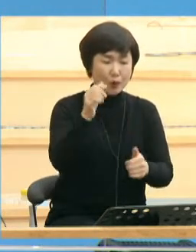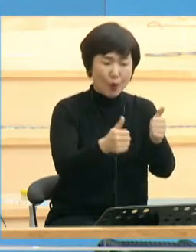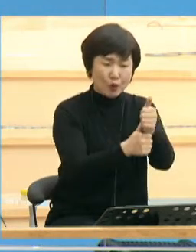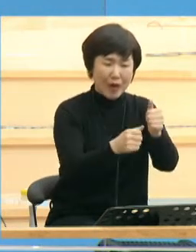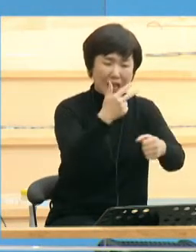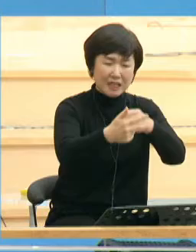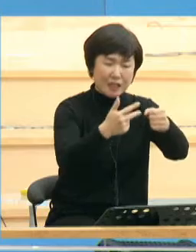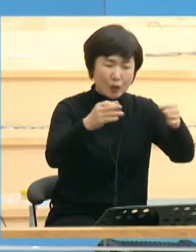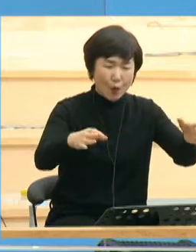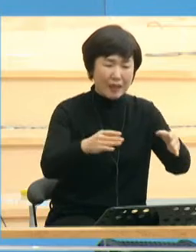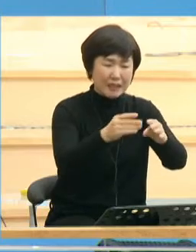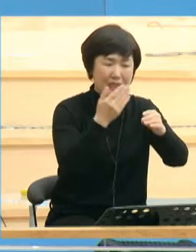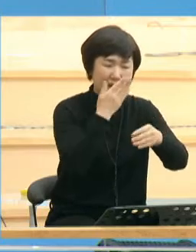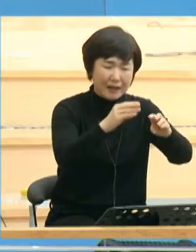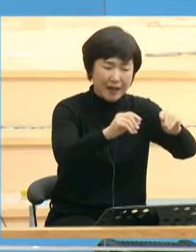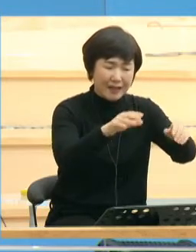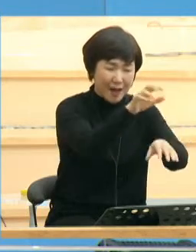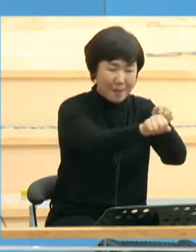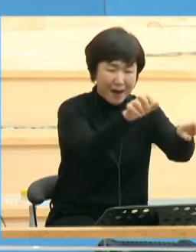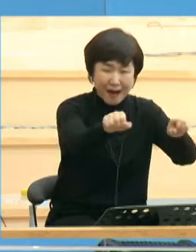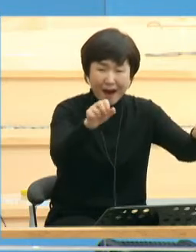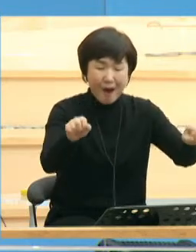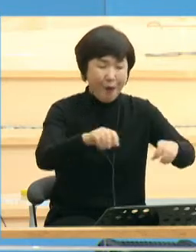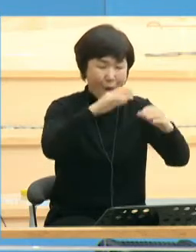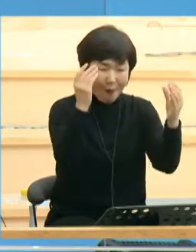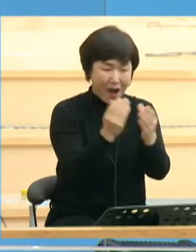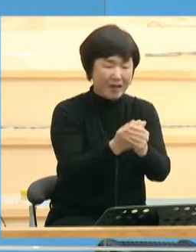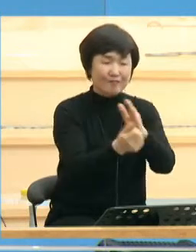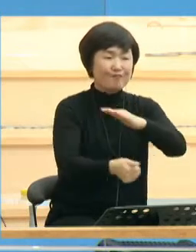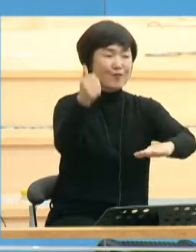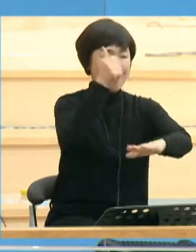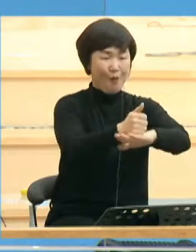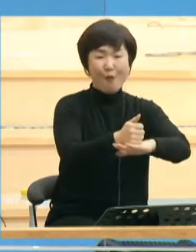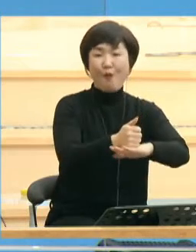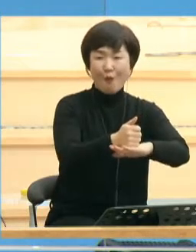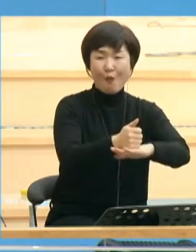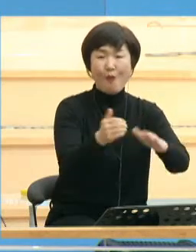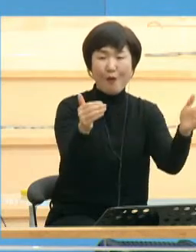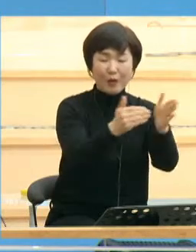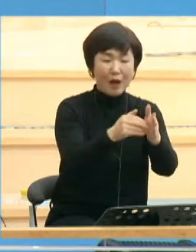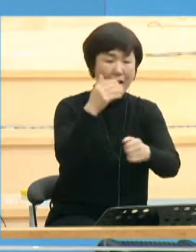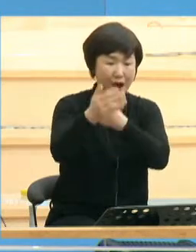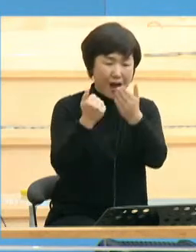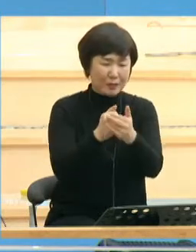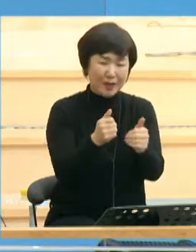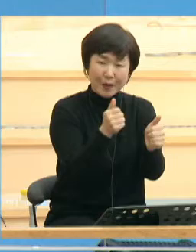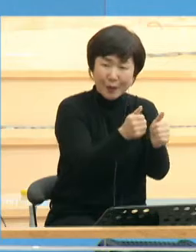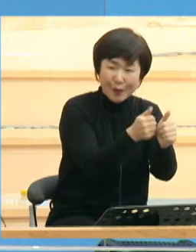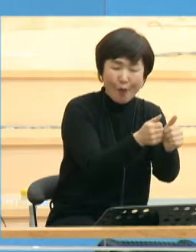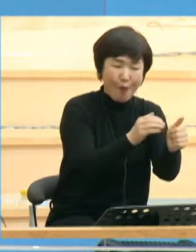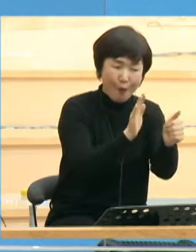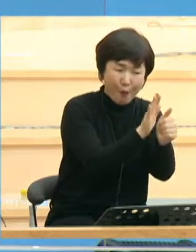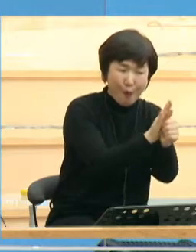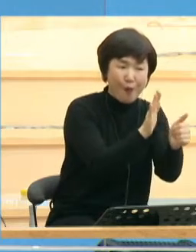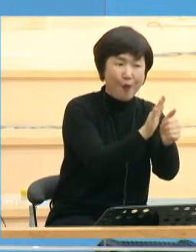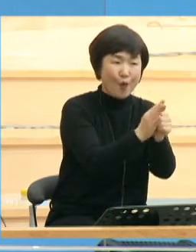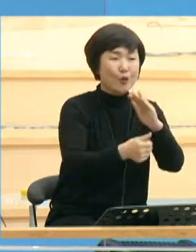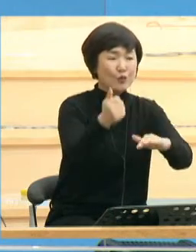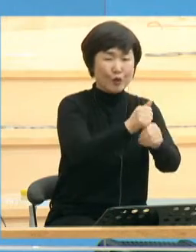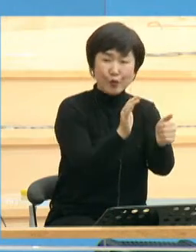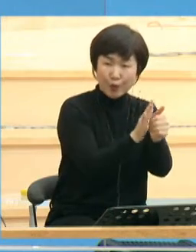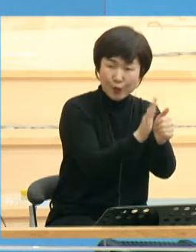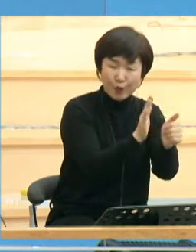정복전쟁을 마쳤습니다 훌륭하게 마쳤습니다 하나님 또한 이 전쟁을 함께 해주시고 승리를 거두도록 그렇게 도와주셨어요